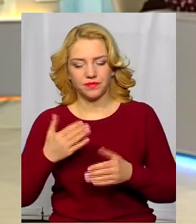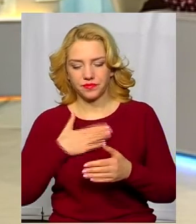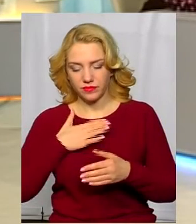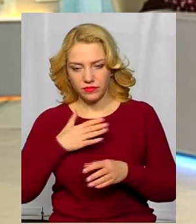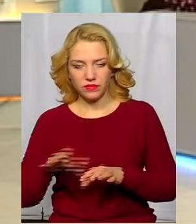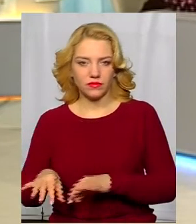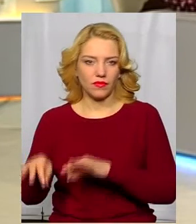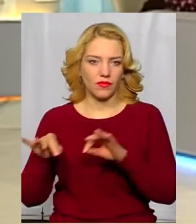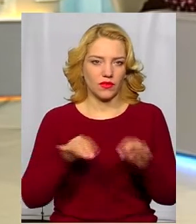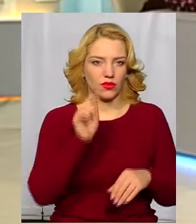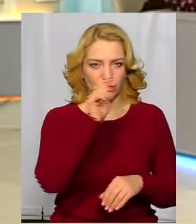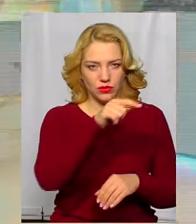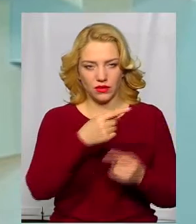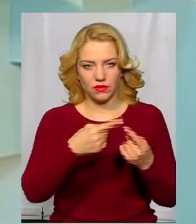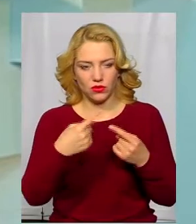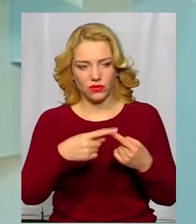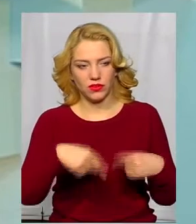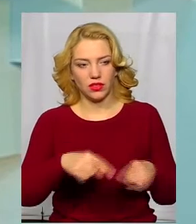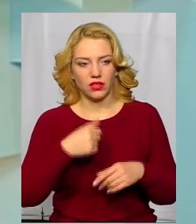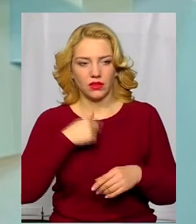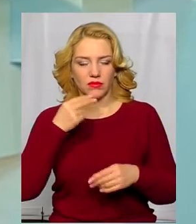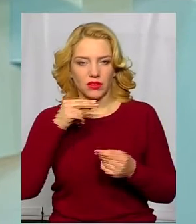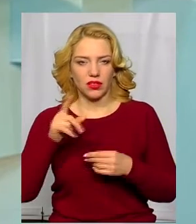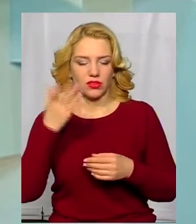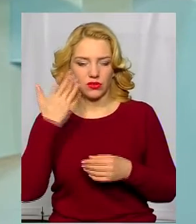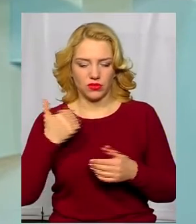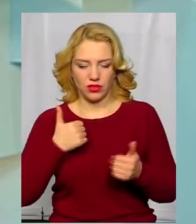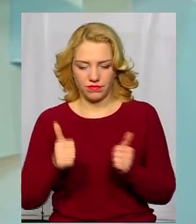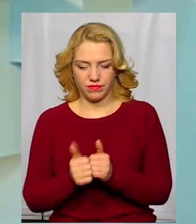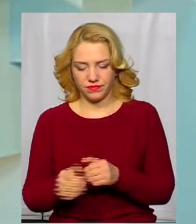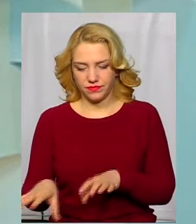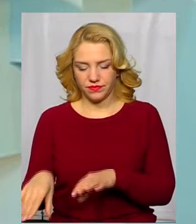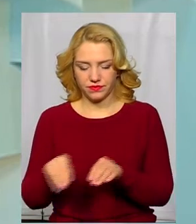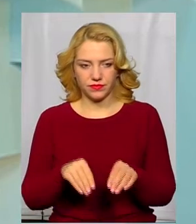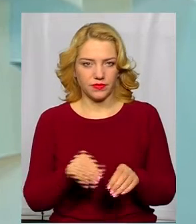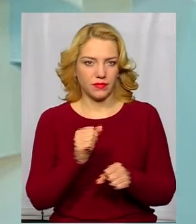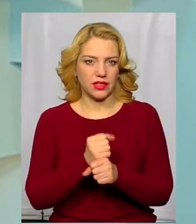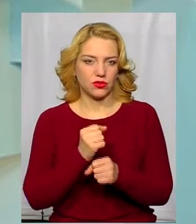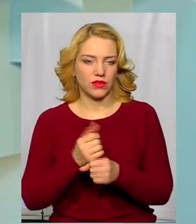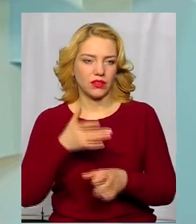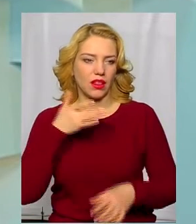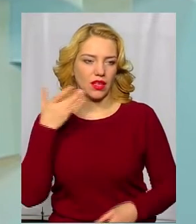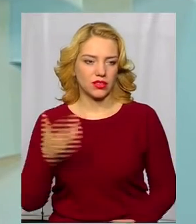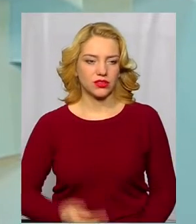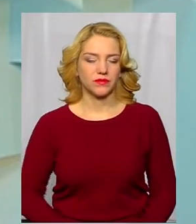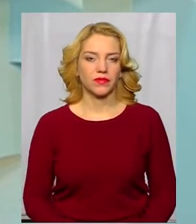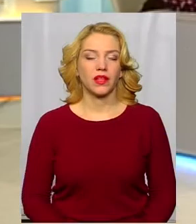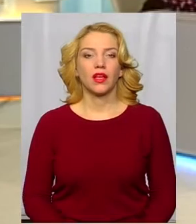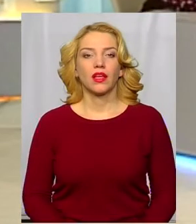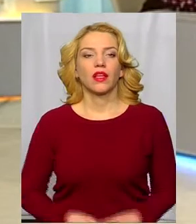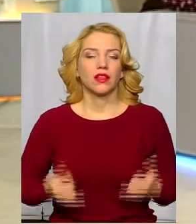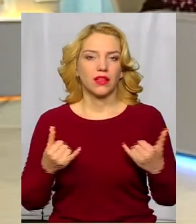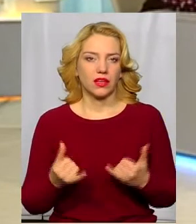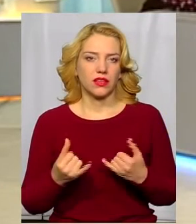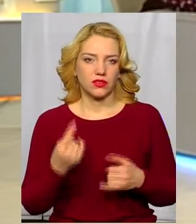терапії. Звичайно, нам краще, коли це є під рукою і легше працювати лікарю. І наразі